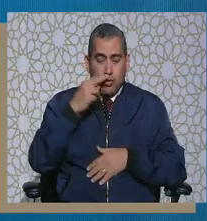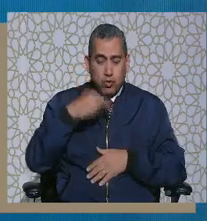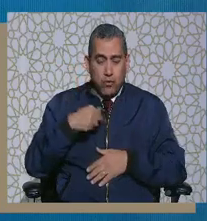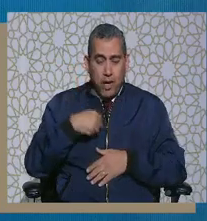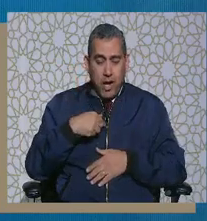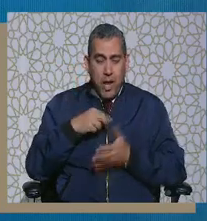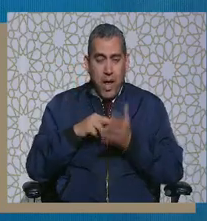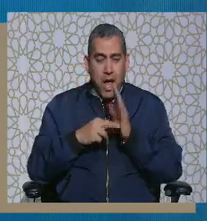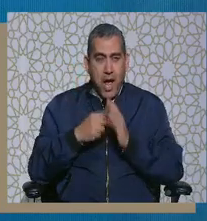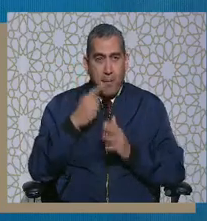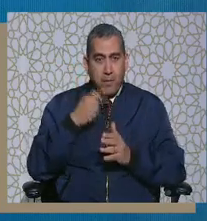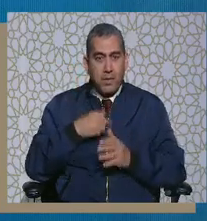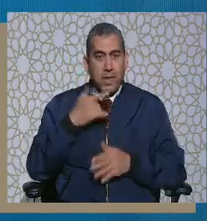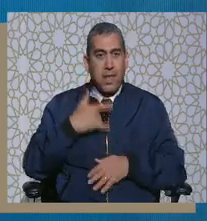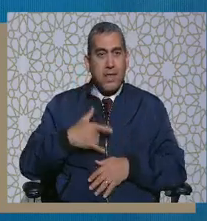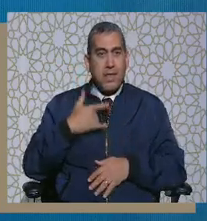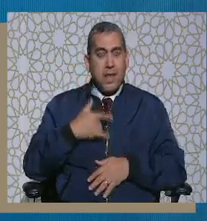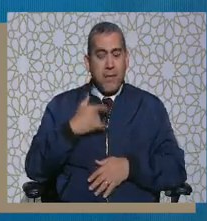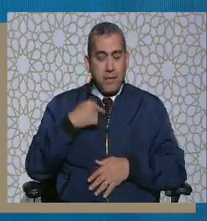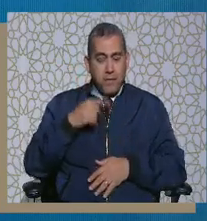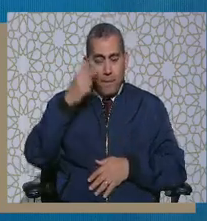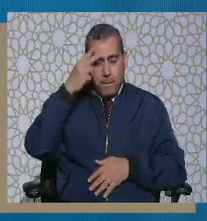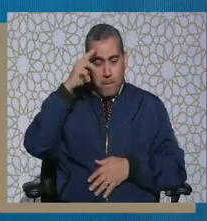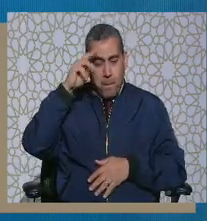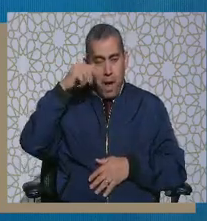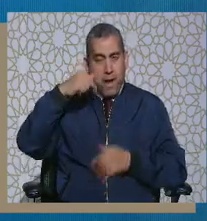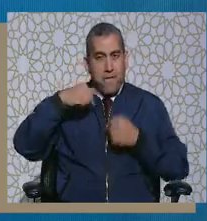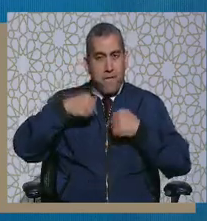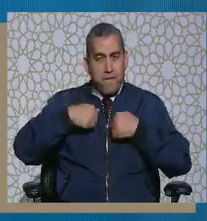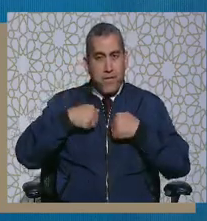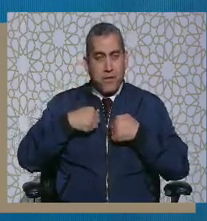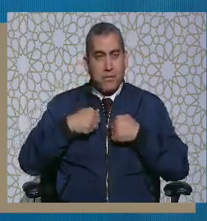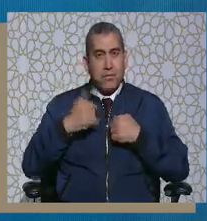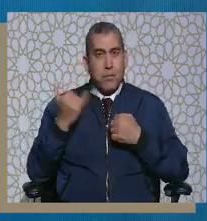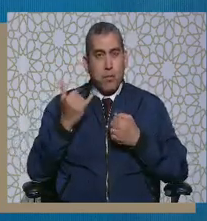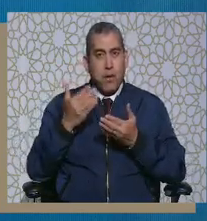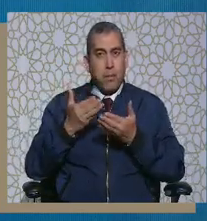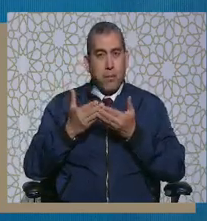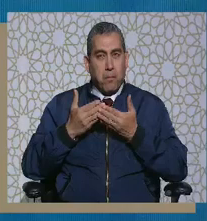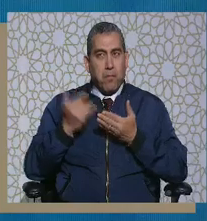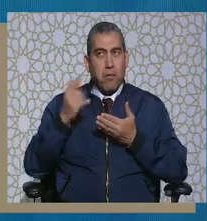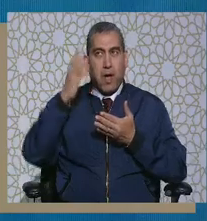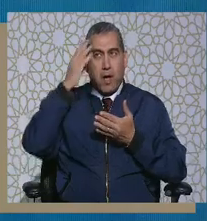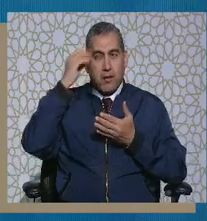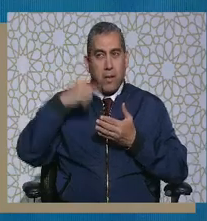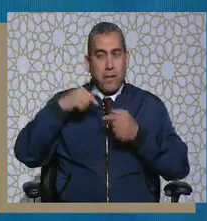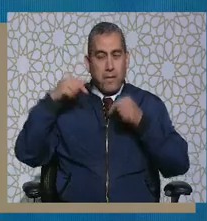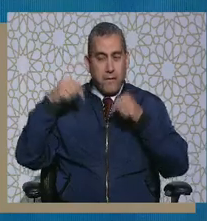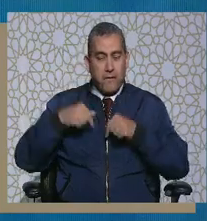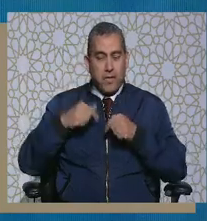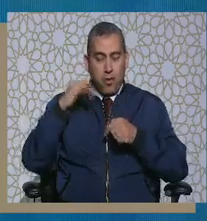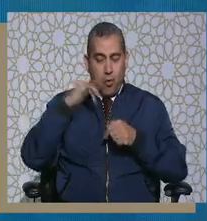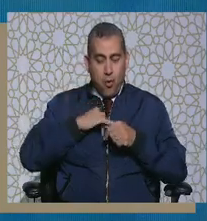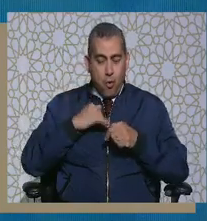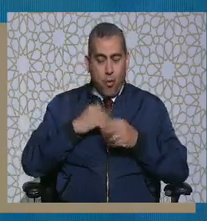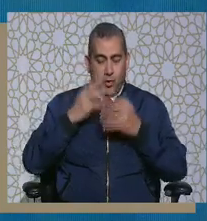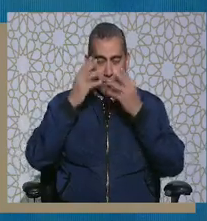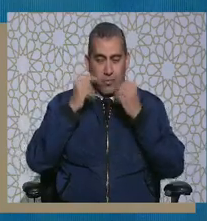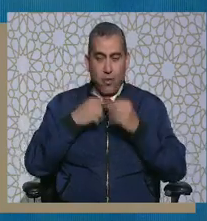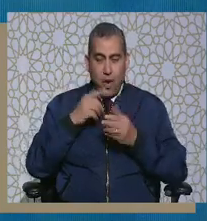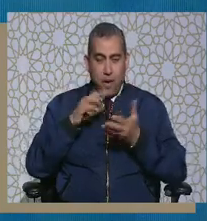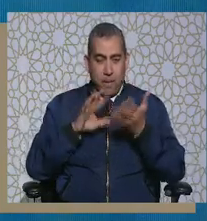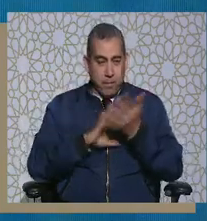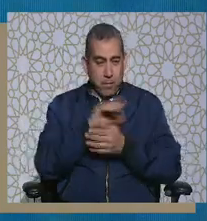ماذا ترى في نفسك بعض المعاني وبعض المهارات وبعض النعم الباطنه اللي مش هتخرج غير بهذا